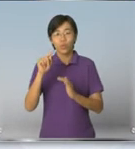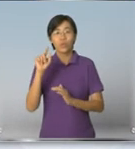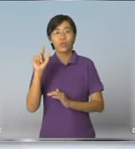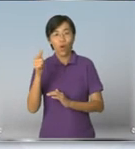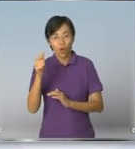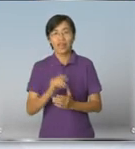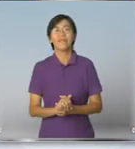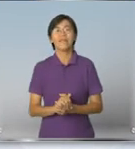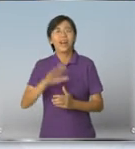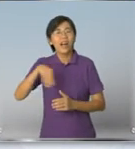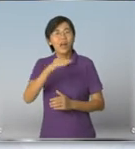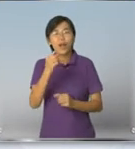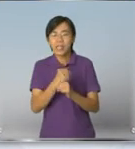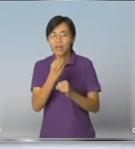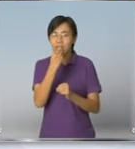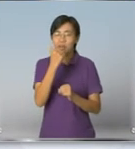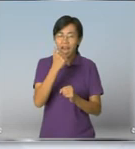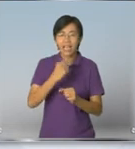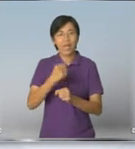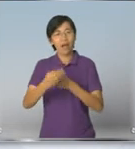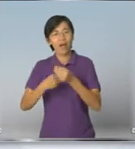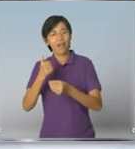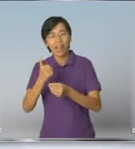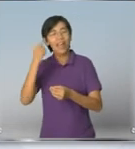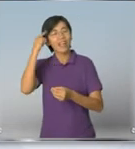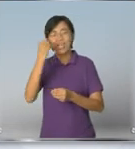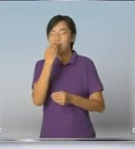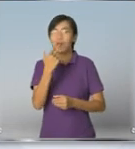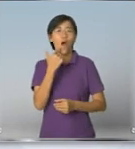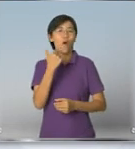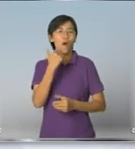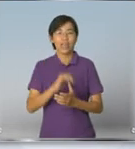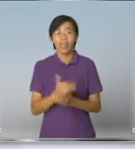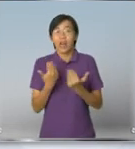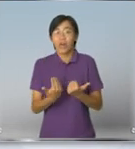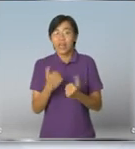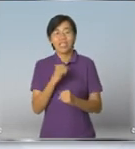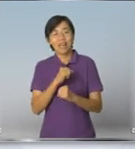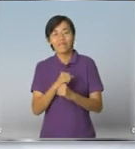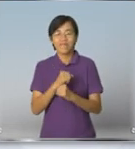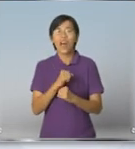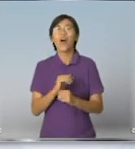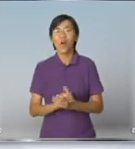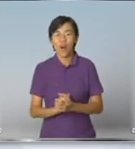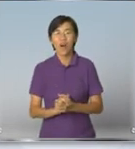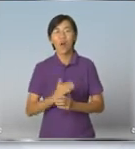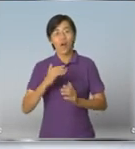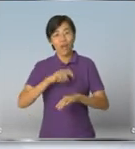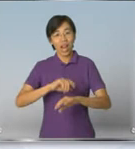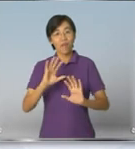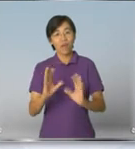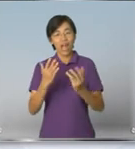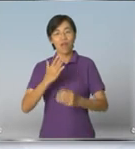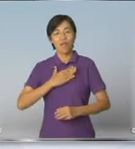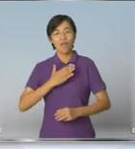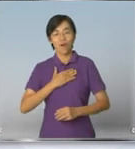พร้อมๆกันกับรายการทำกินก็ได้ทำขายก็ดีชุดของว่างของอร่อยนะครับวันนี้หมดเวลาแล้วครับผมณัฐพันธ์ลักษณวงศ์ขอลาไป